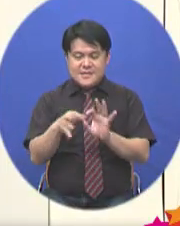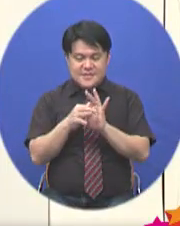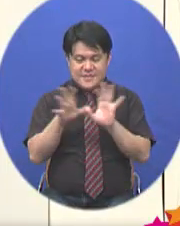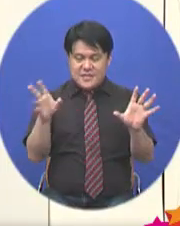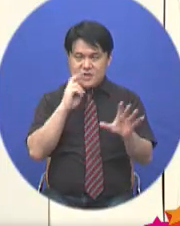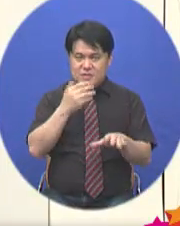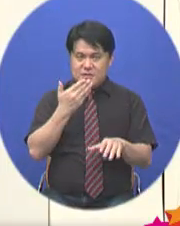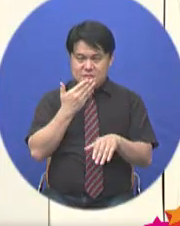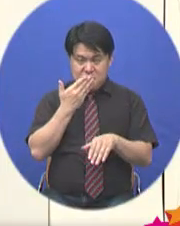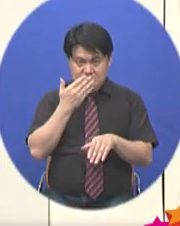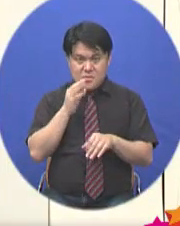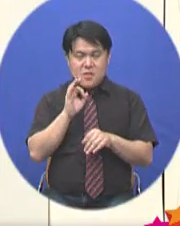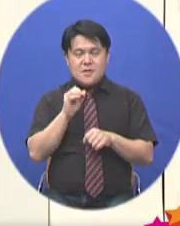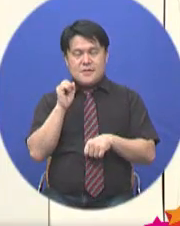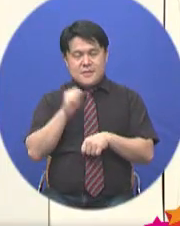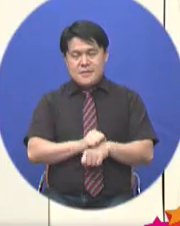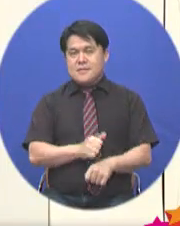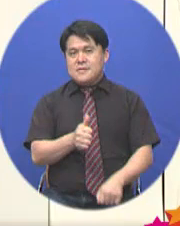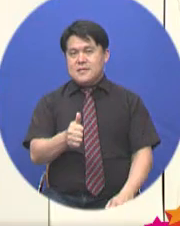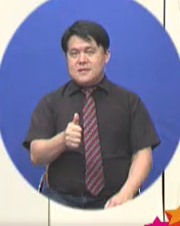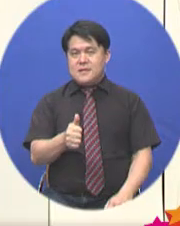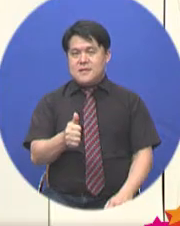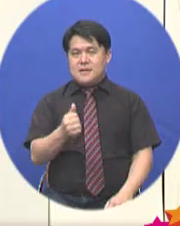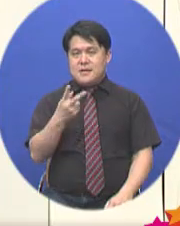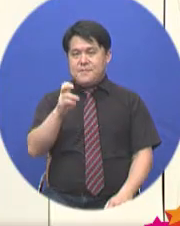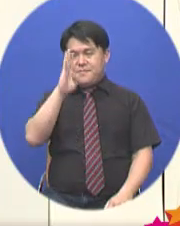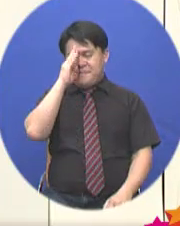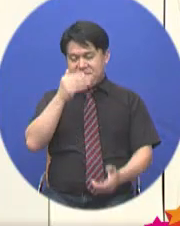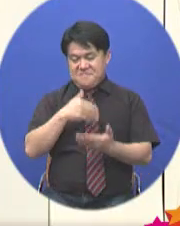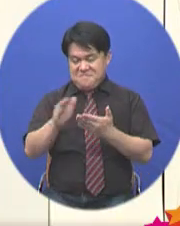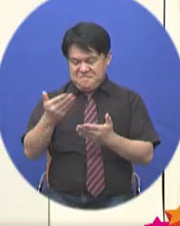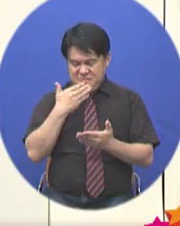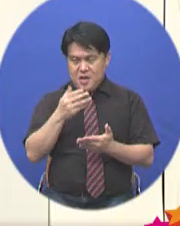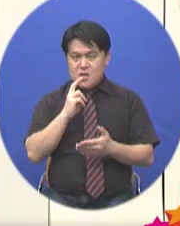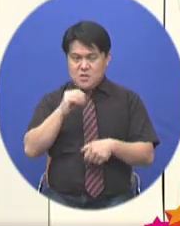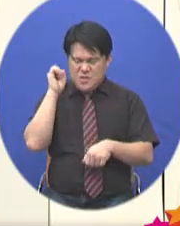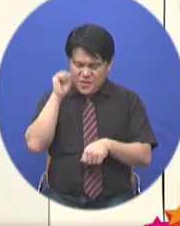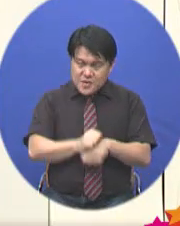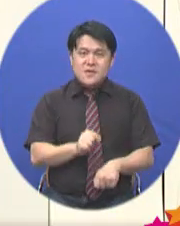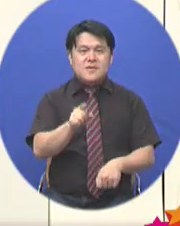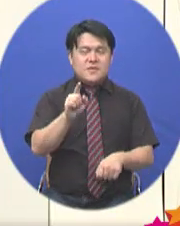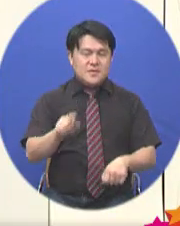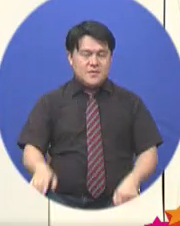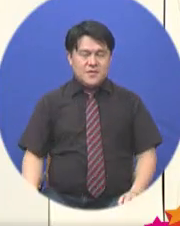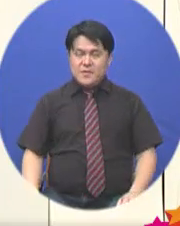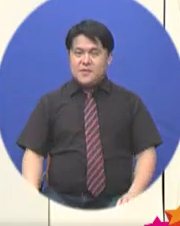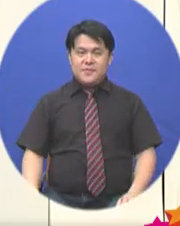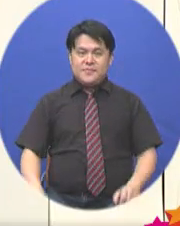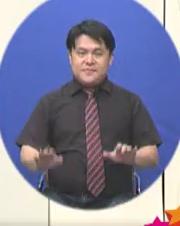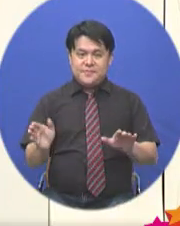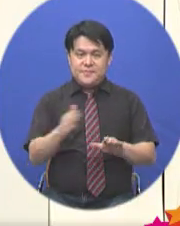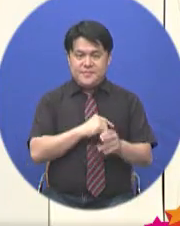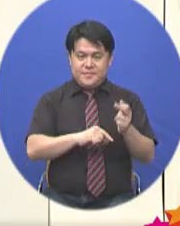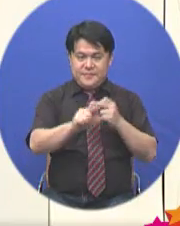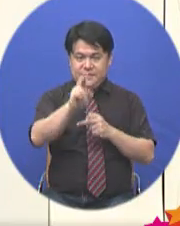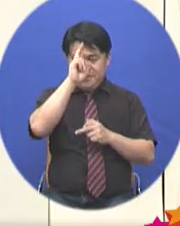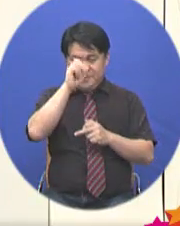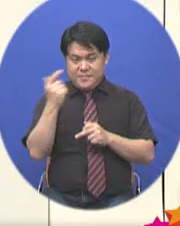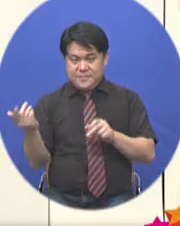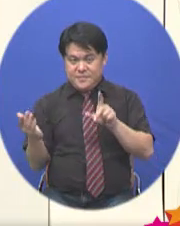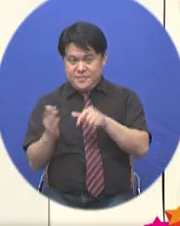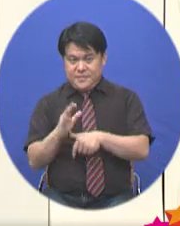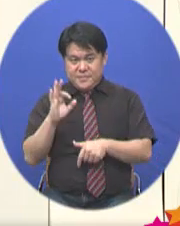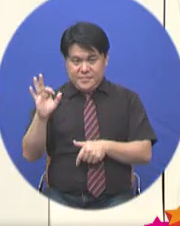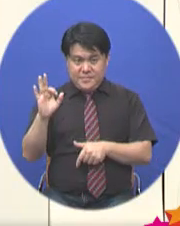부르시는 거 보니까 이게 웬 일입니까? 노래 너무 잘하십니다. 잘하세요. 잘하세요. 네. 이제부터는 아침, 점심,